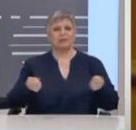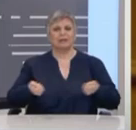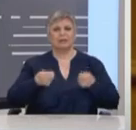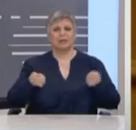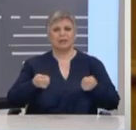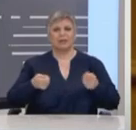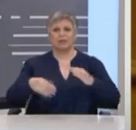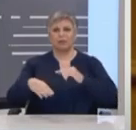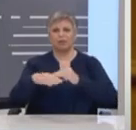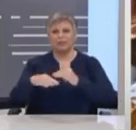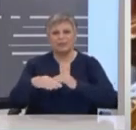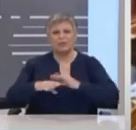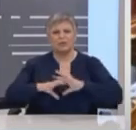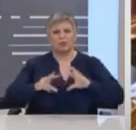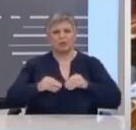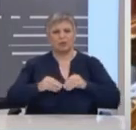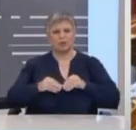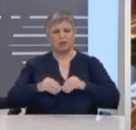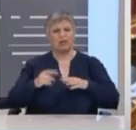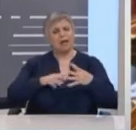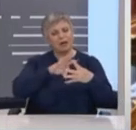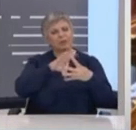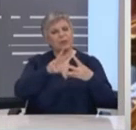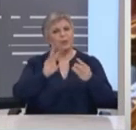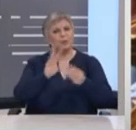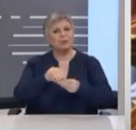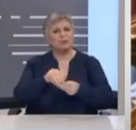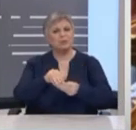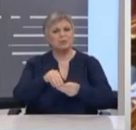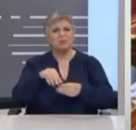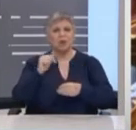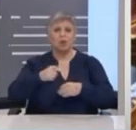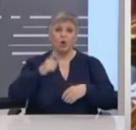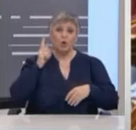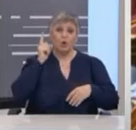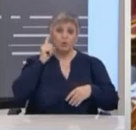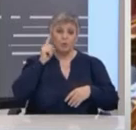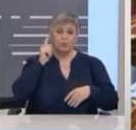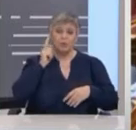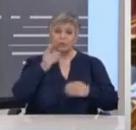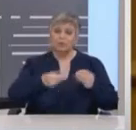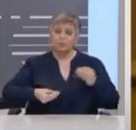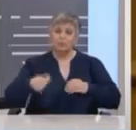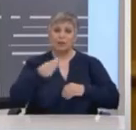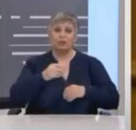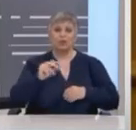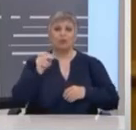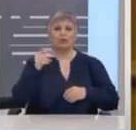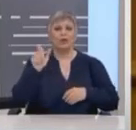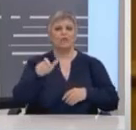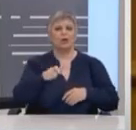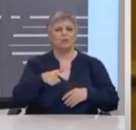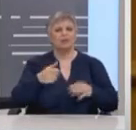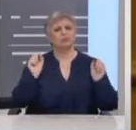βασικές αναφορές στις οποίες η μεγάλη πλειοψηφία των βουλευτών θα μπορούσε να συγκλίνει